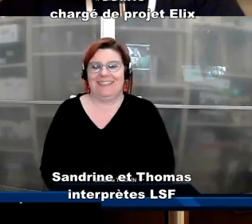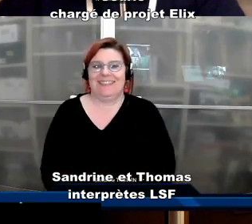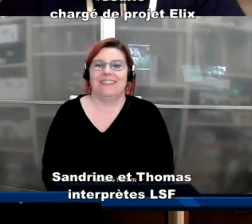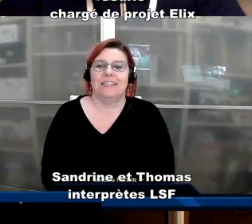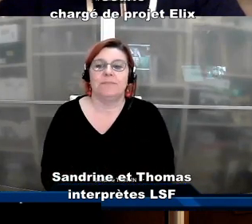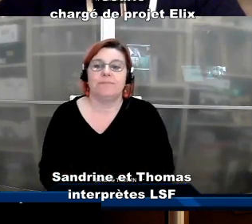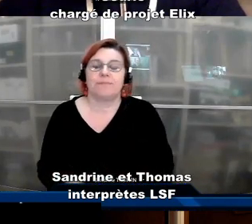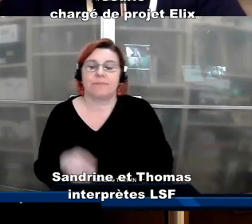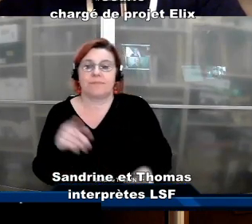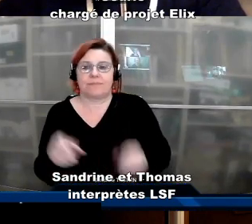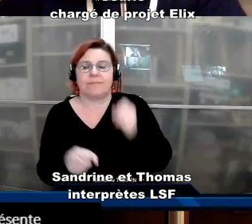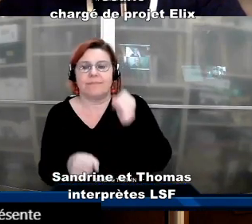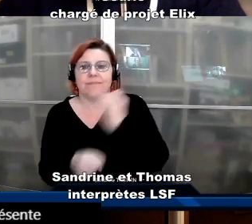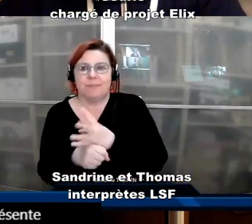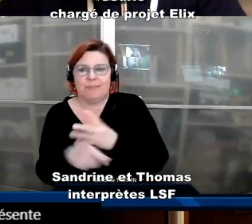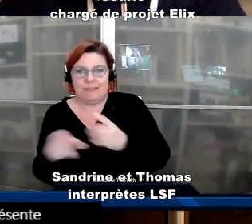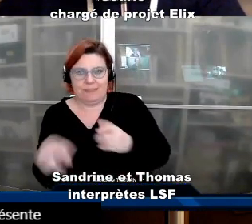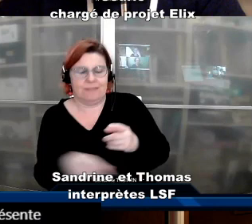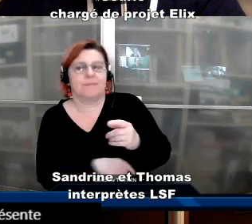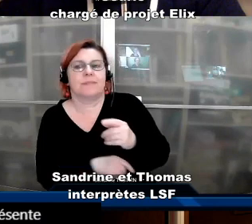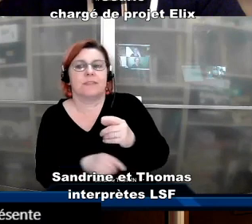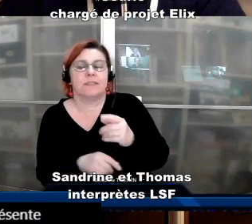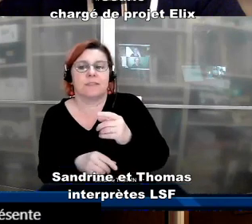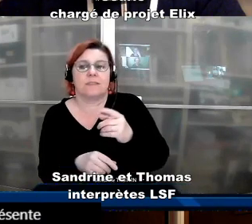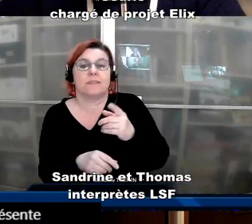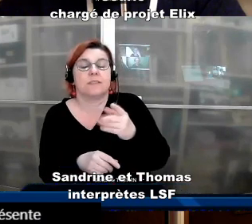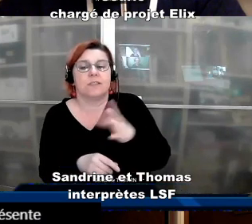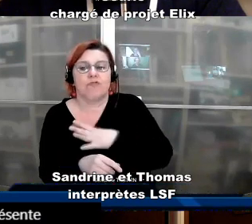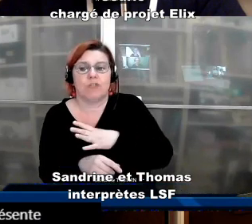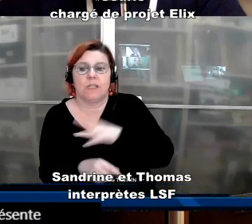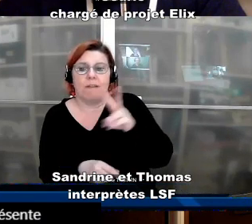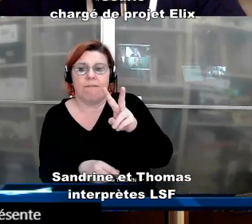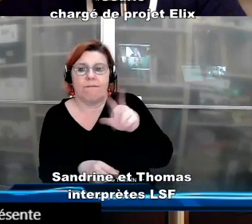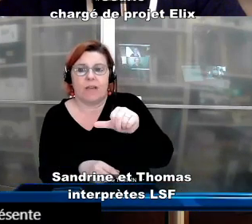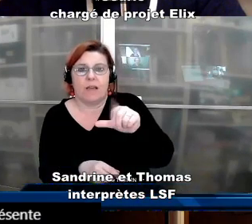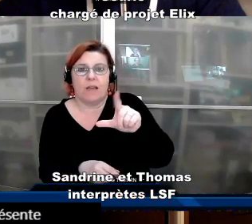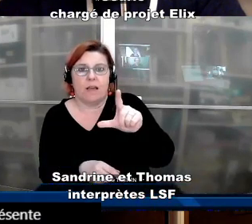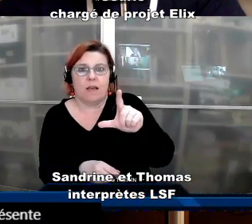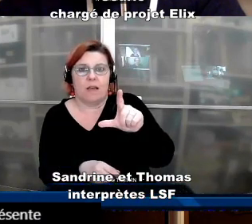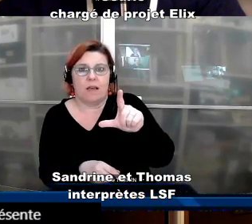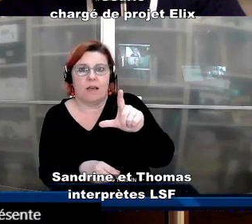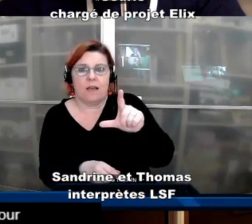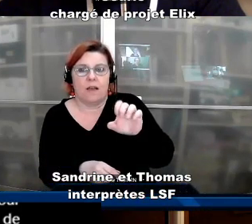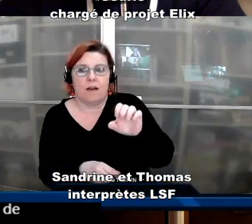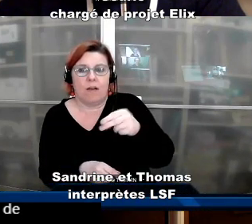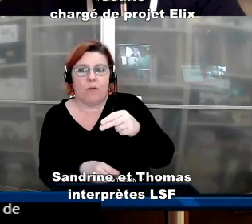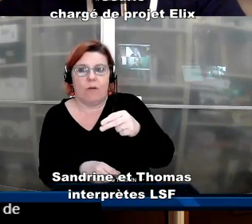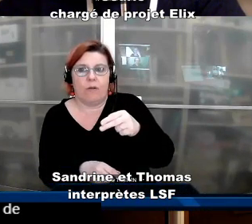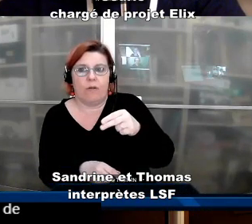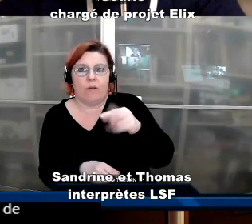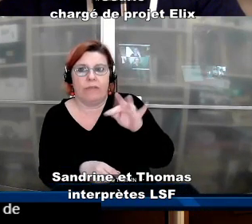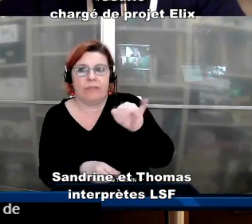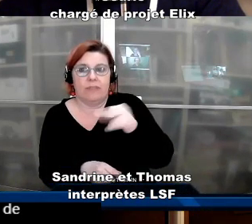Alors, il y a Valentine, notre collègue qui... s'occupe de la communication